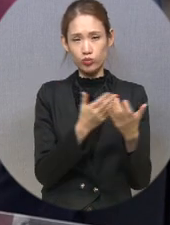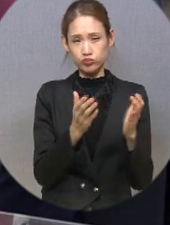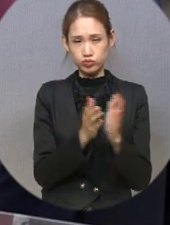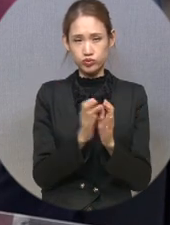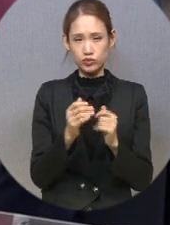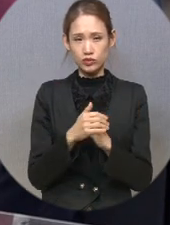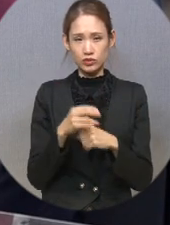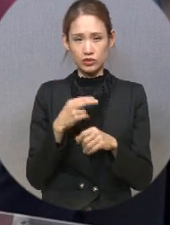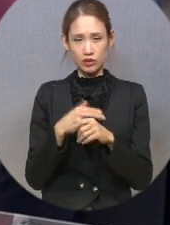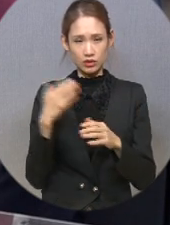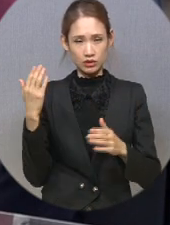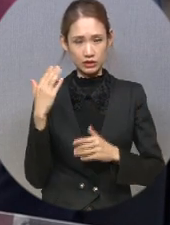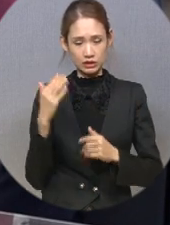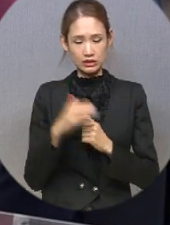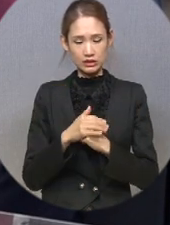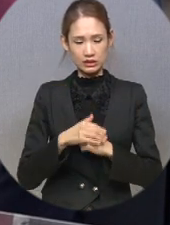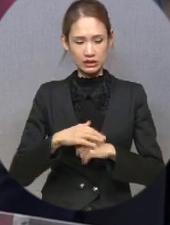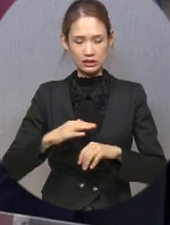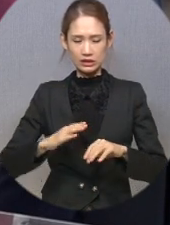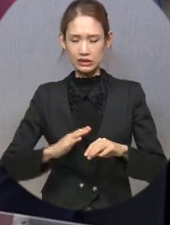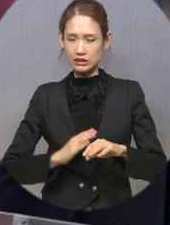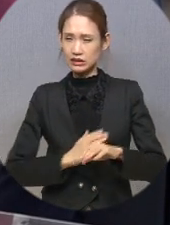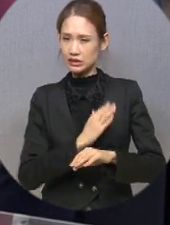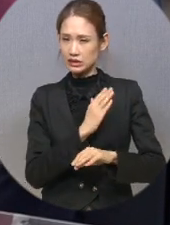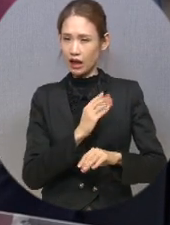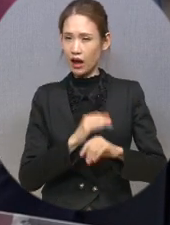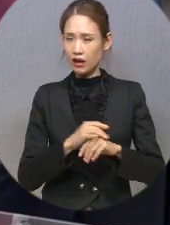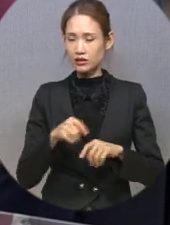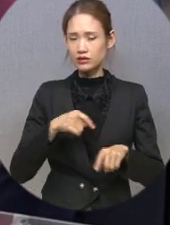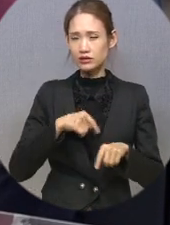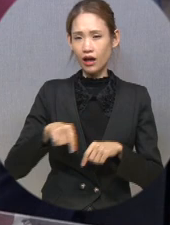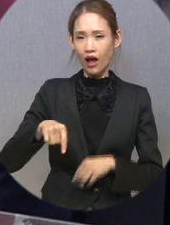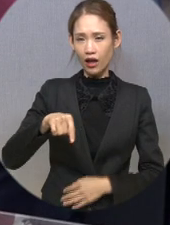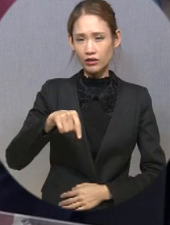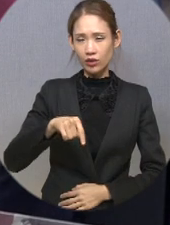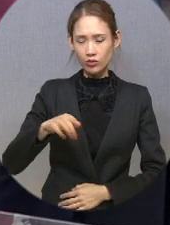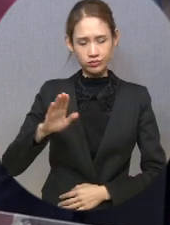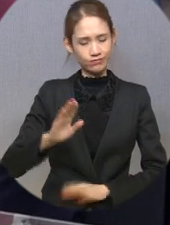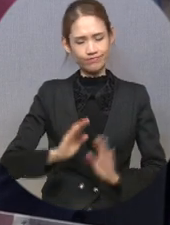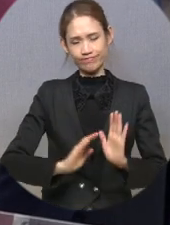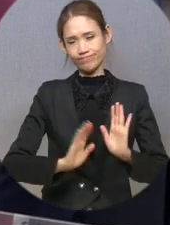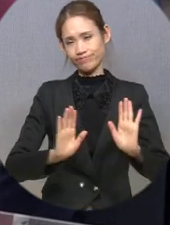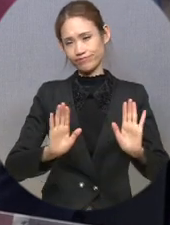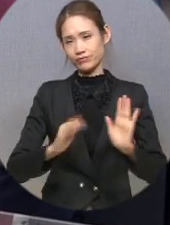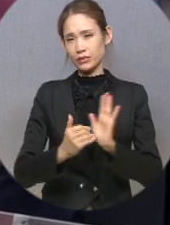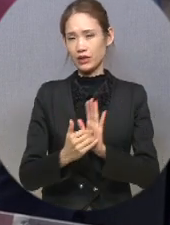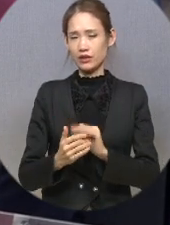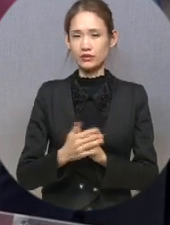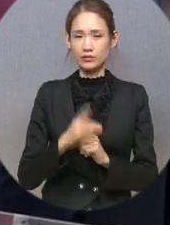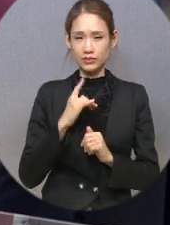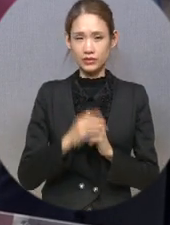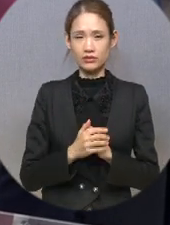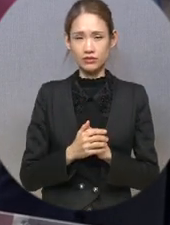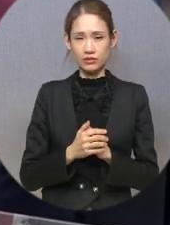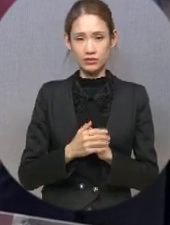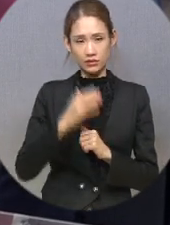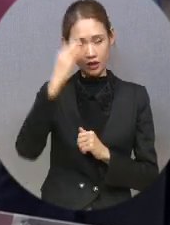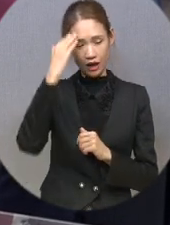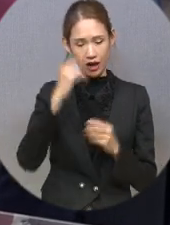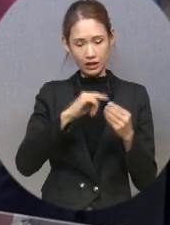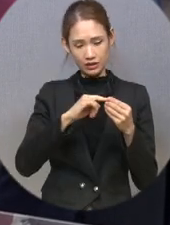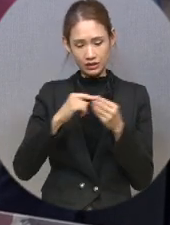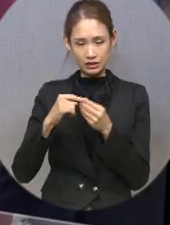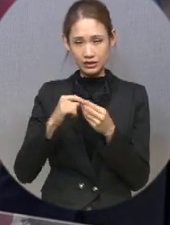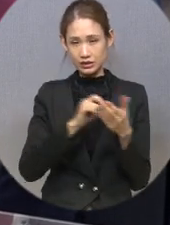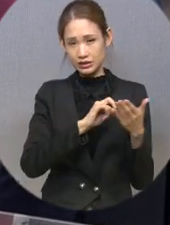선생님들이 학생들에게 좀 지나친 간섭 이런 것들을 안 하려고 합니다. 한글을 못